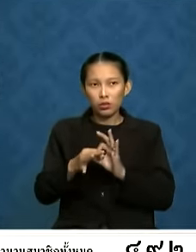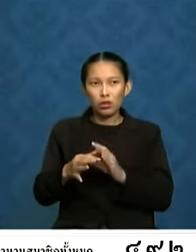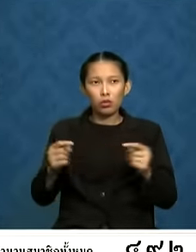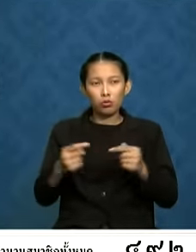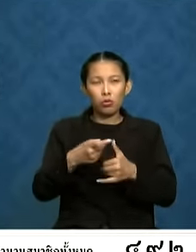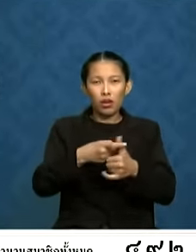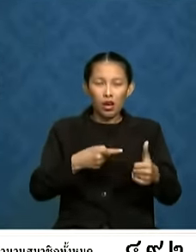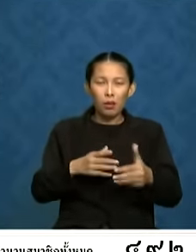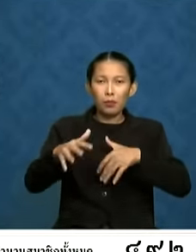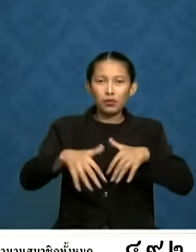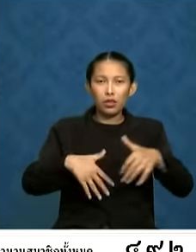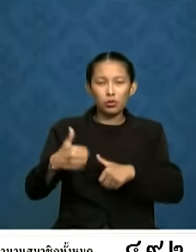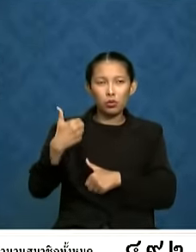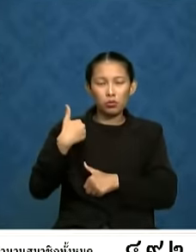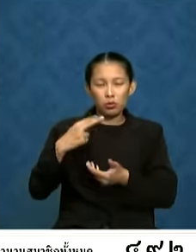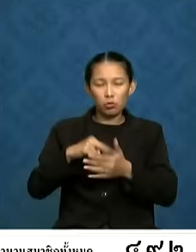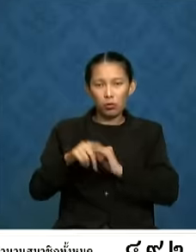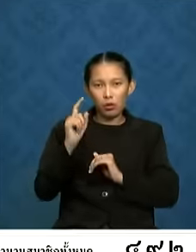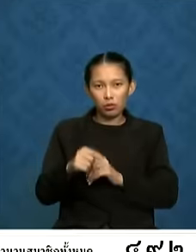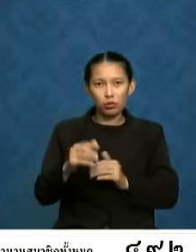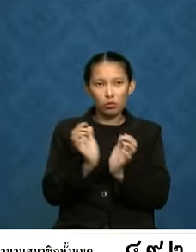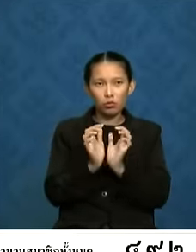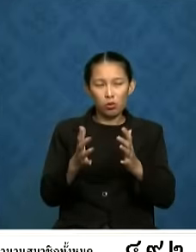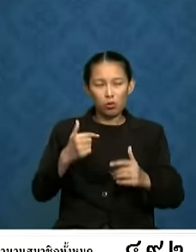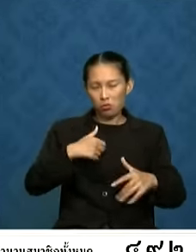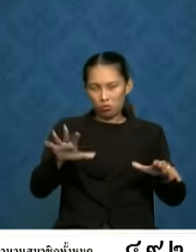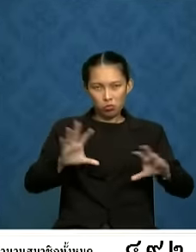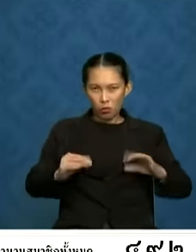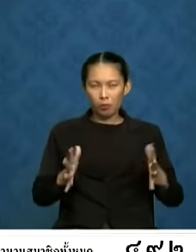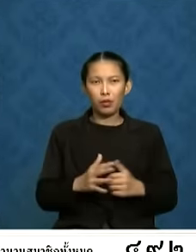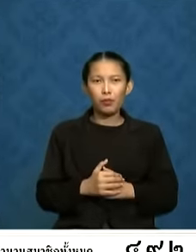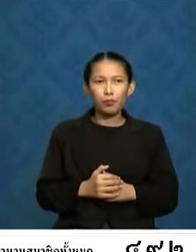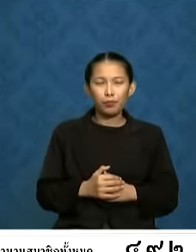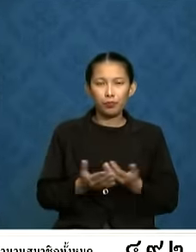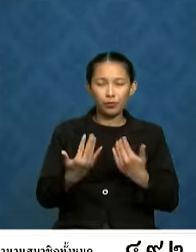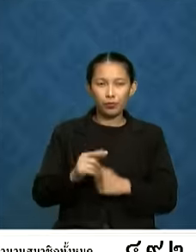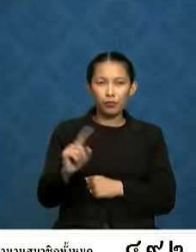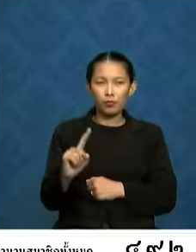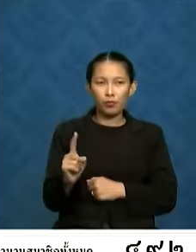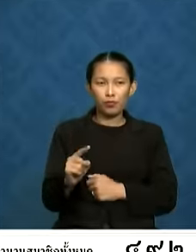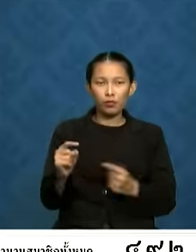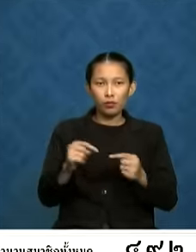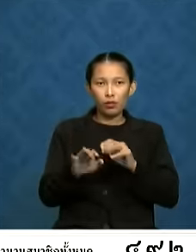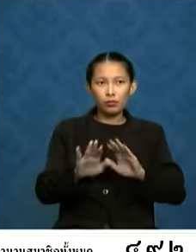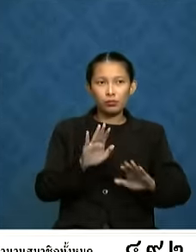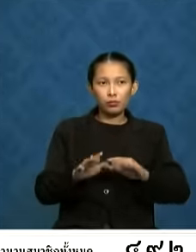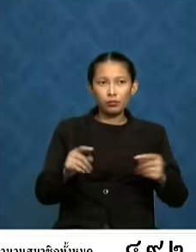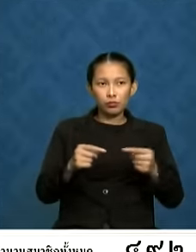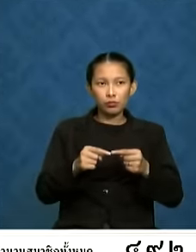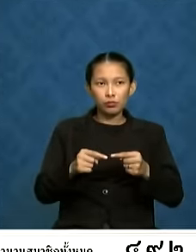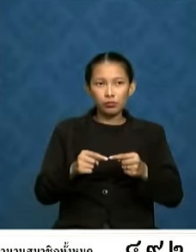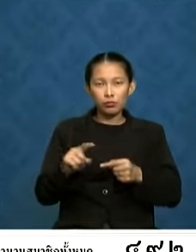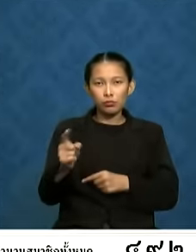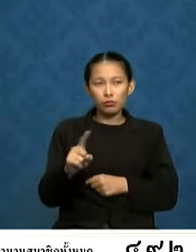ประชาชนฮะที่จะต้องได้รับการนิรกรรมด้วยซึ่งผมไม่เห็นด้วยเด็ดขาดฮะมากไปกว่านั้นนะครับจะเทียบเคียงกรณีสุดซอยกับ